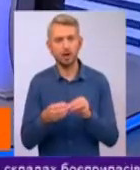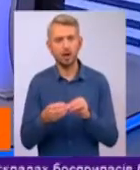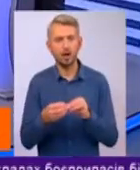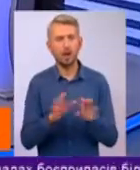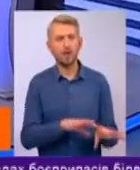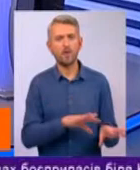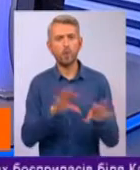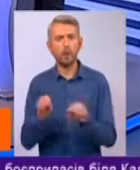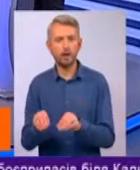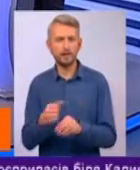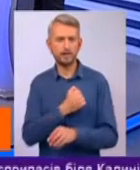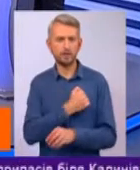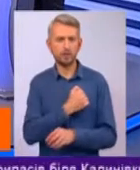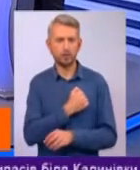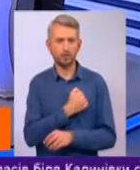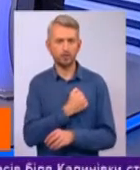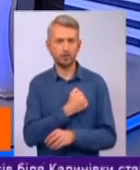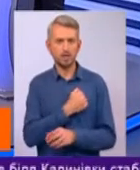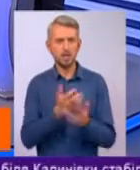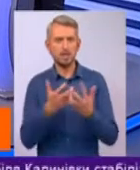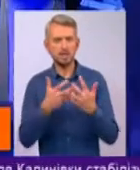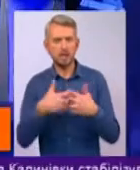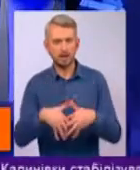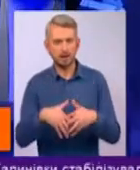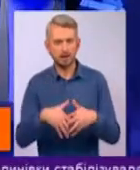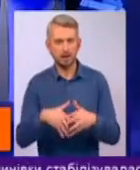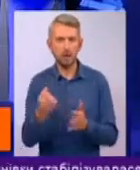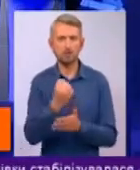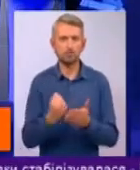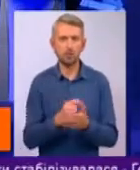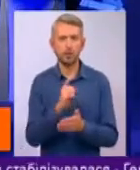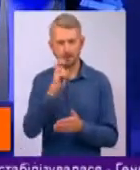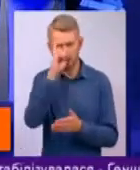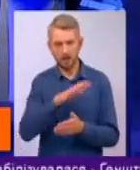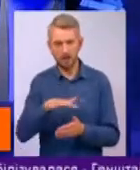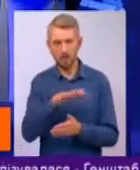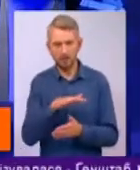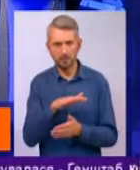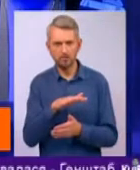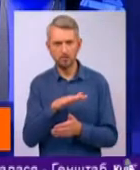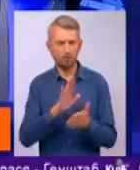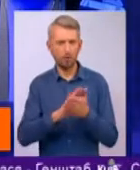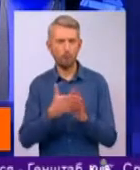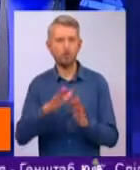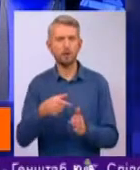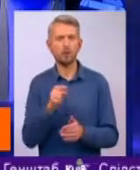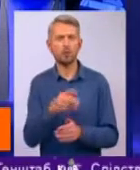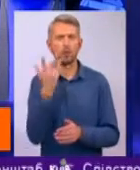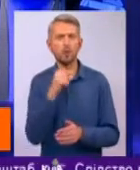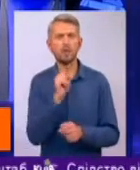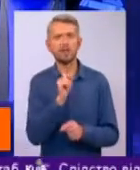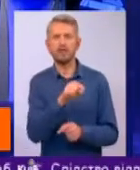евакуації військової техніки, зброї з країн Брачевського договору після того, коли